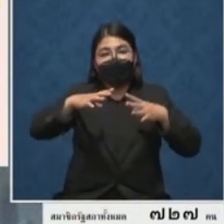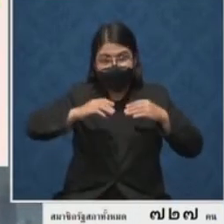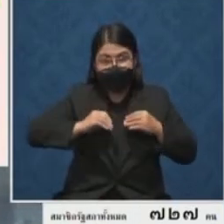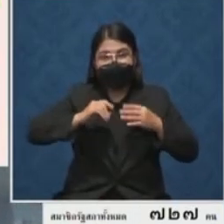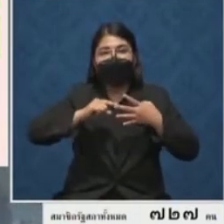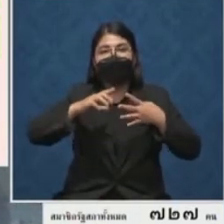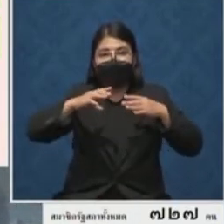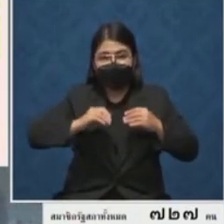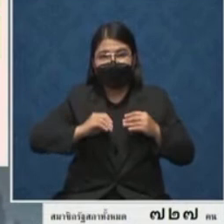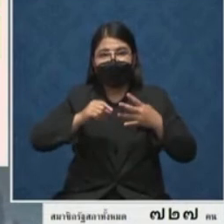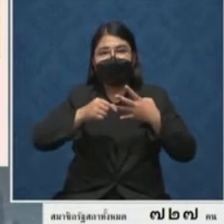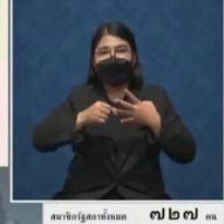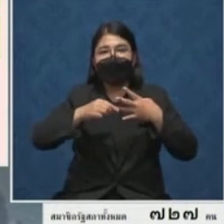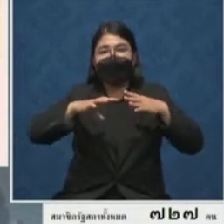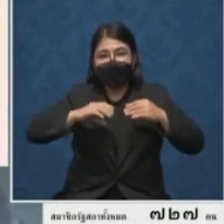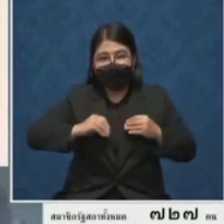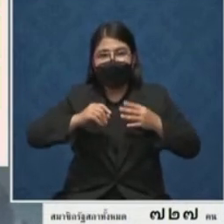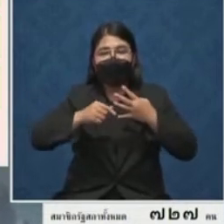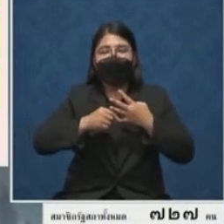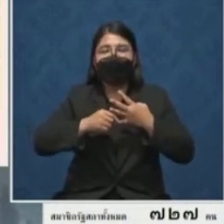ลักการและ4รับหลักการครับ